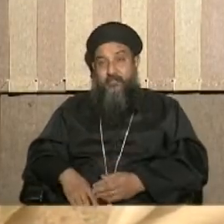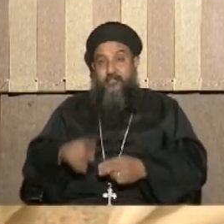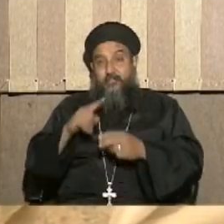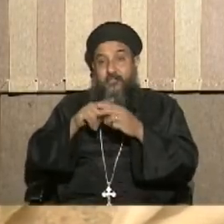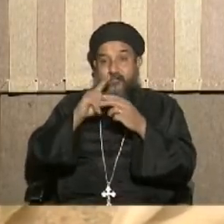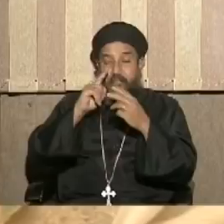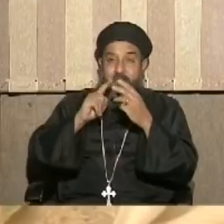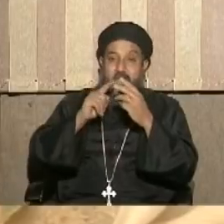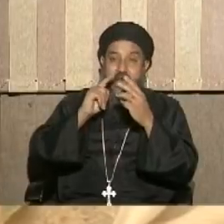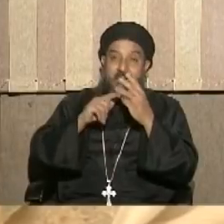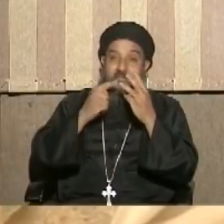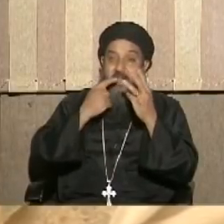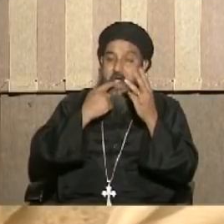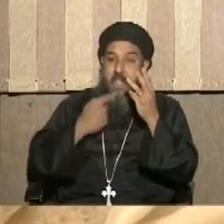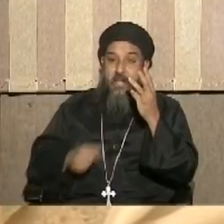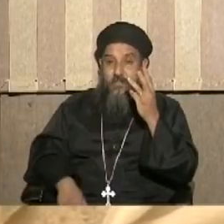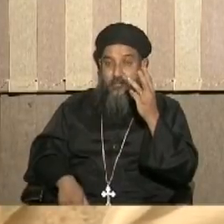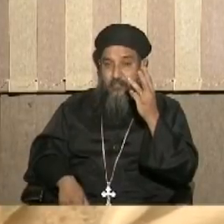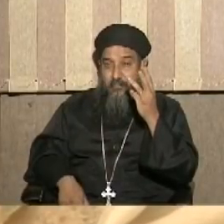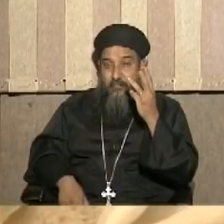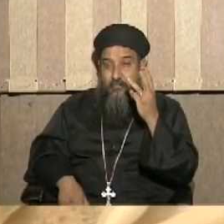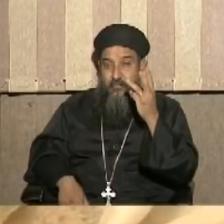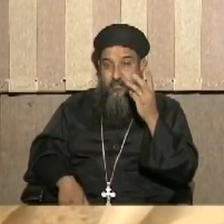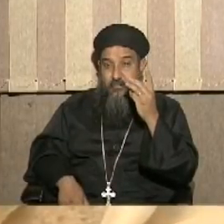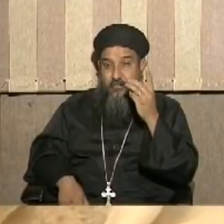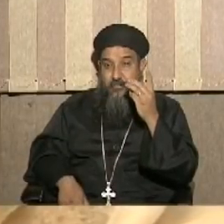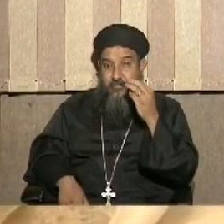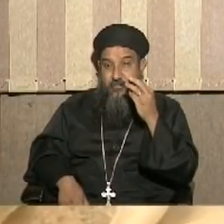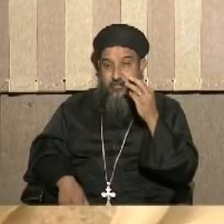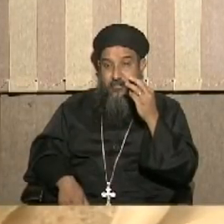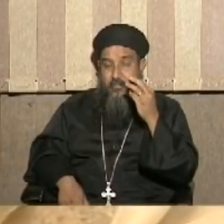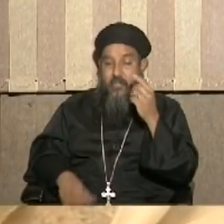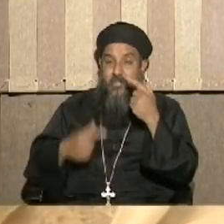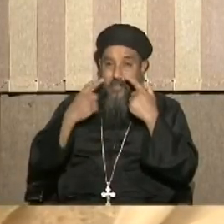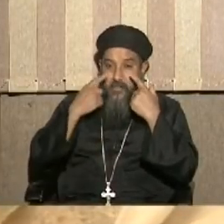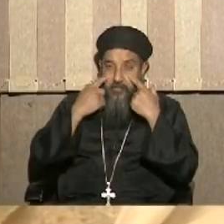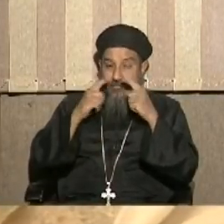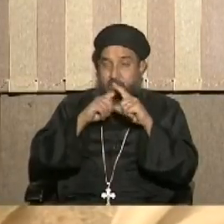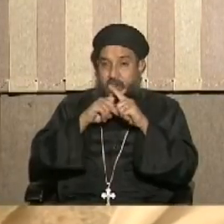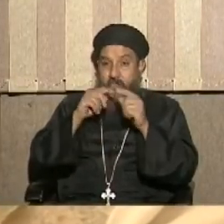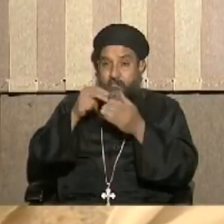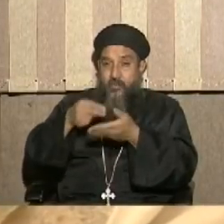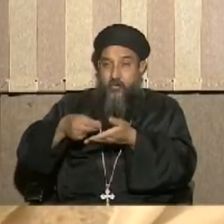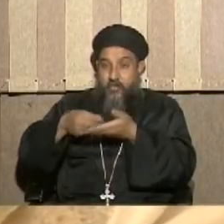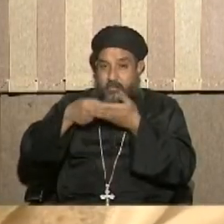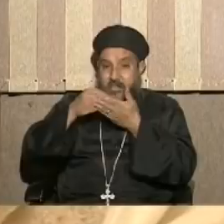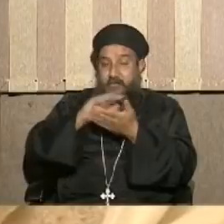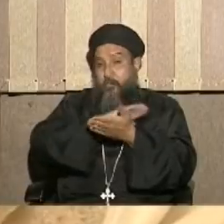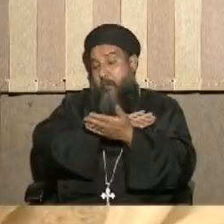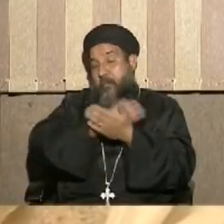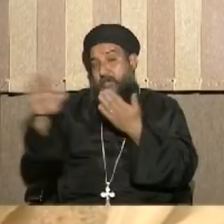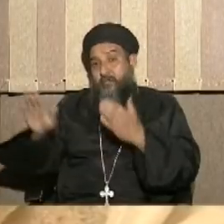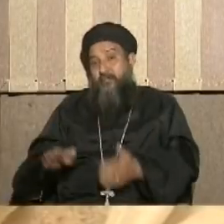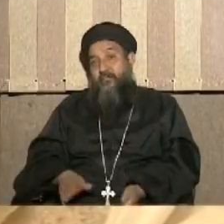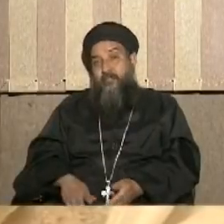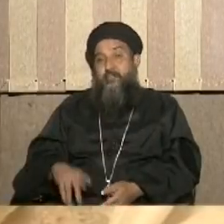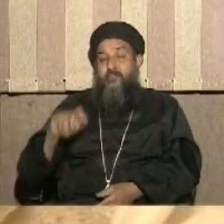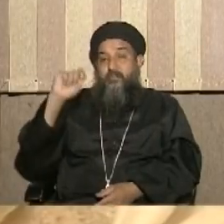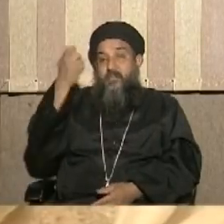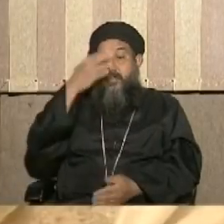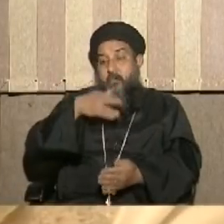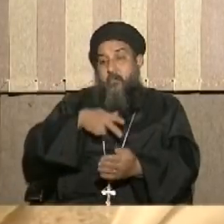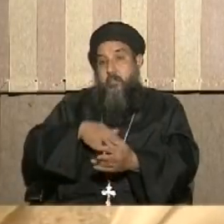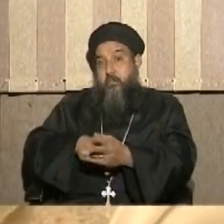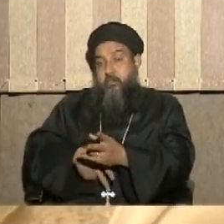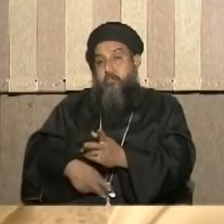بقالهم 3 سنين ما بشوفهمش غير في القداس، بعد القداس يجروا.